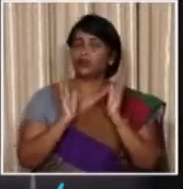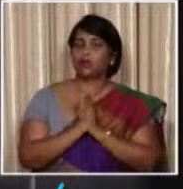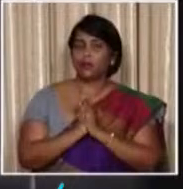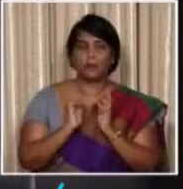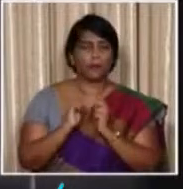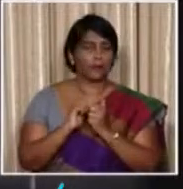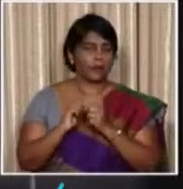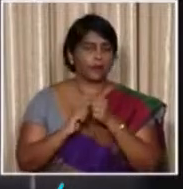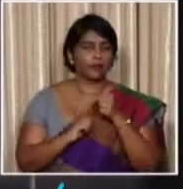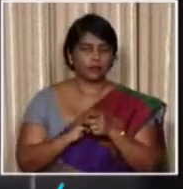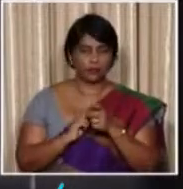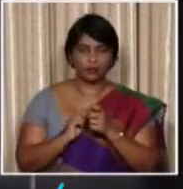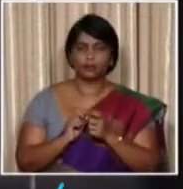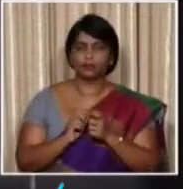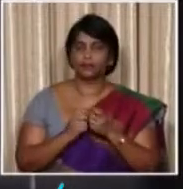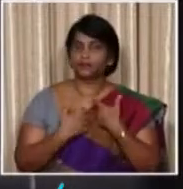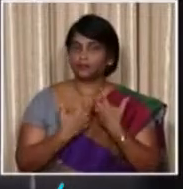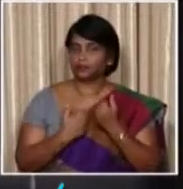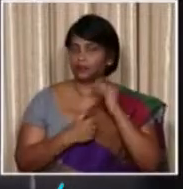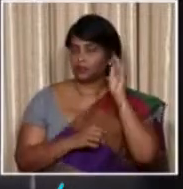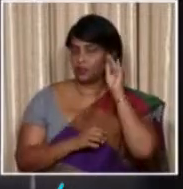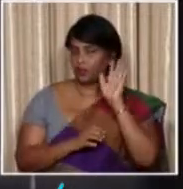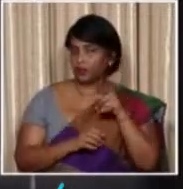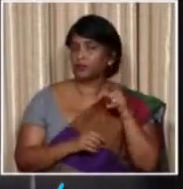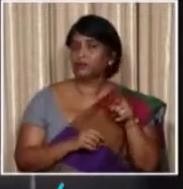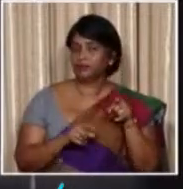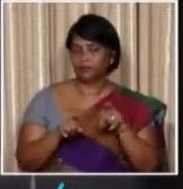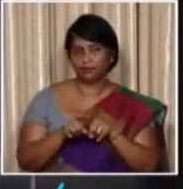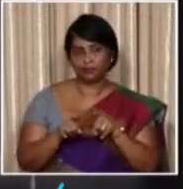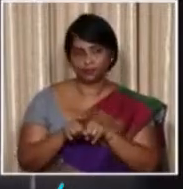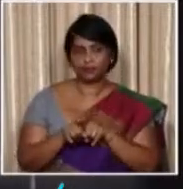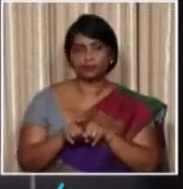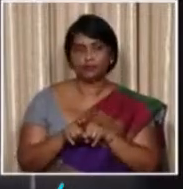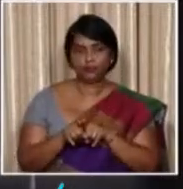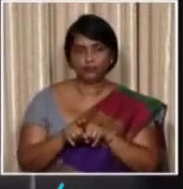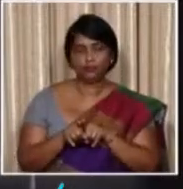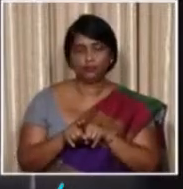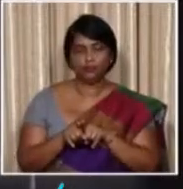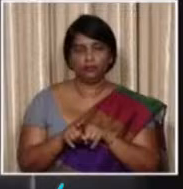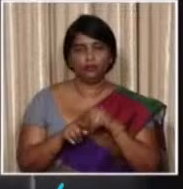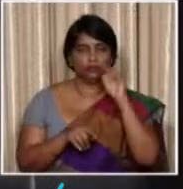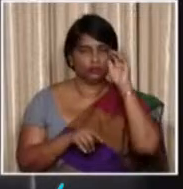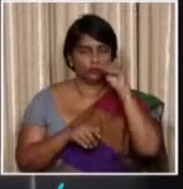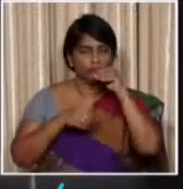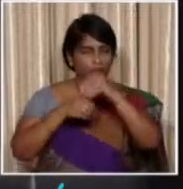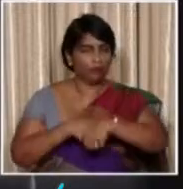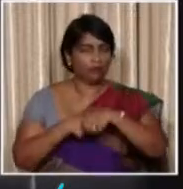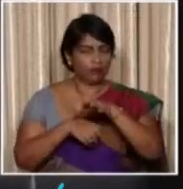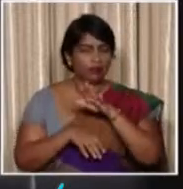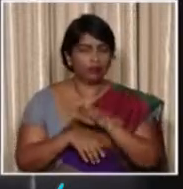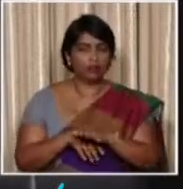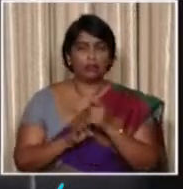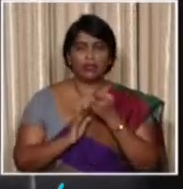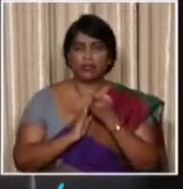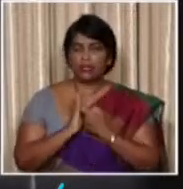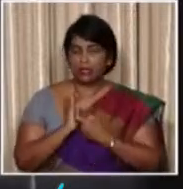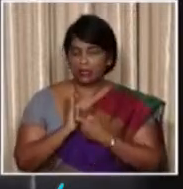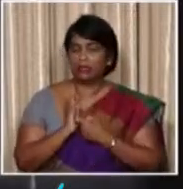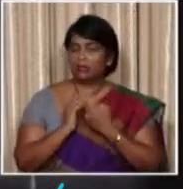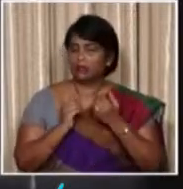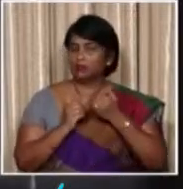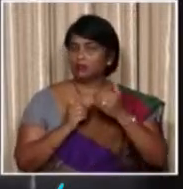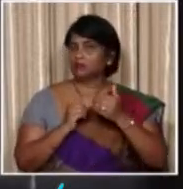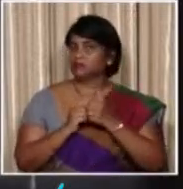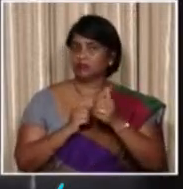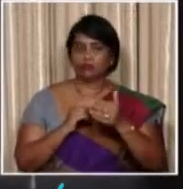kelima balapana. Apata labila thiyena warthawan anuwa nan me ali agal kapima neetiya anukoolawa digatama